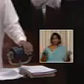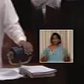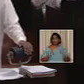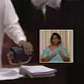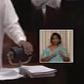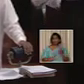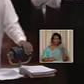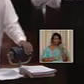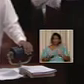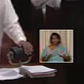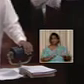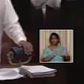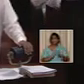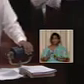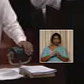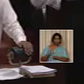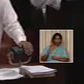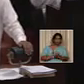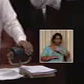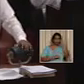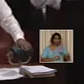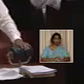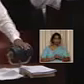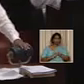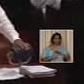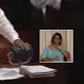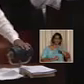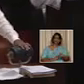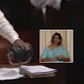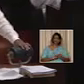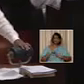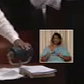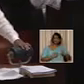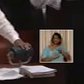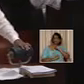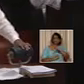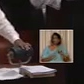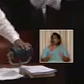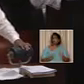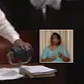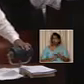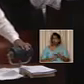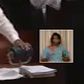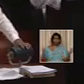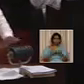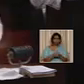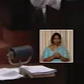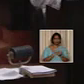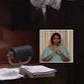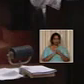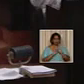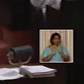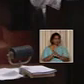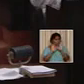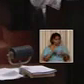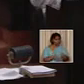අදිසි හස්තය මේ මන්ත්‍රීවරයාට අඩු දඩයක් ක්‍රියාත්මක කිරීමේ ක්‍රියාවලිය පිළිබඳව කවුද ඒක පිටුපස ඉන්නේ මං ගරු අගමැතිතුමාත්